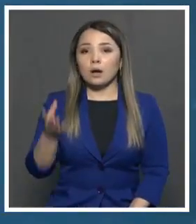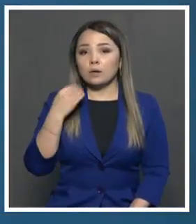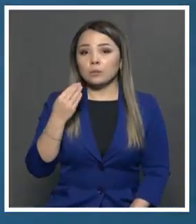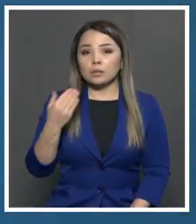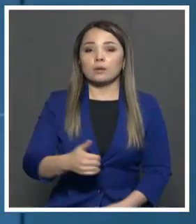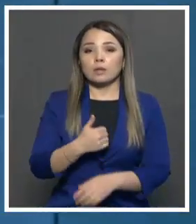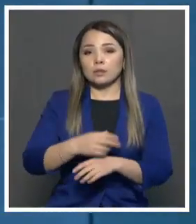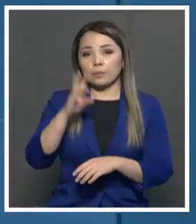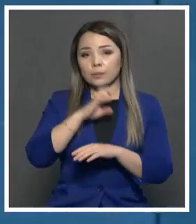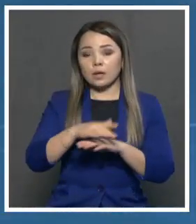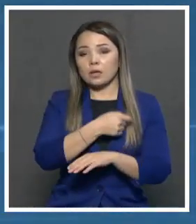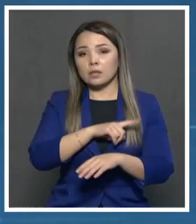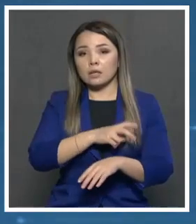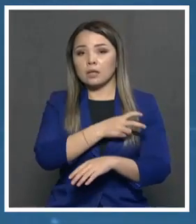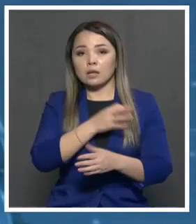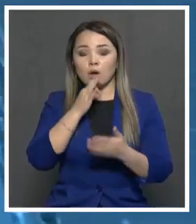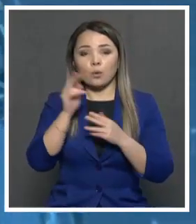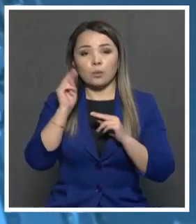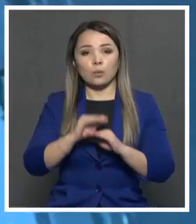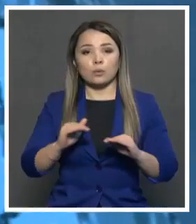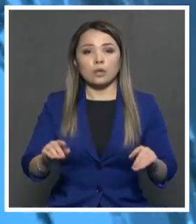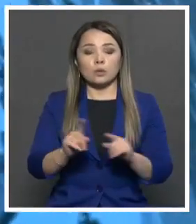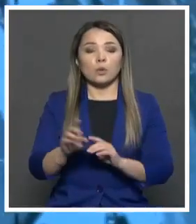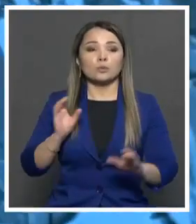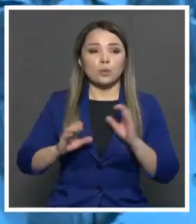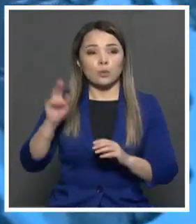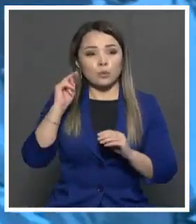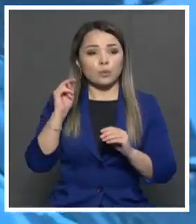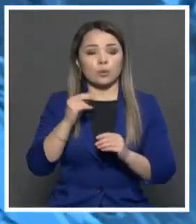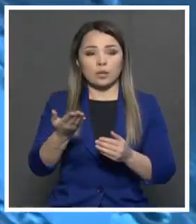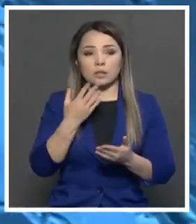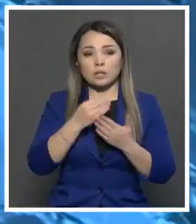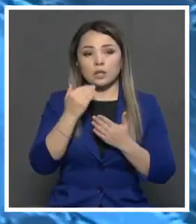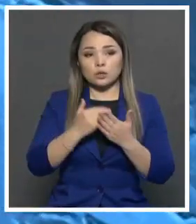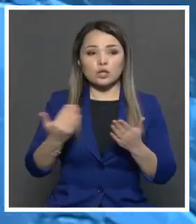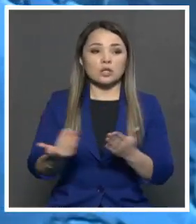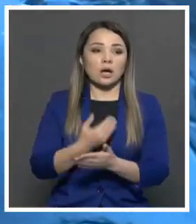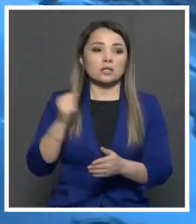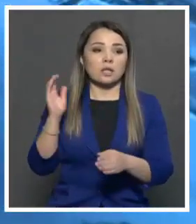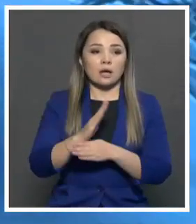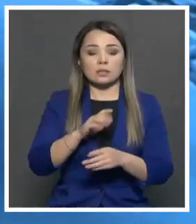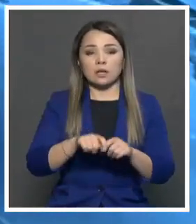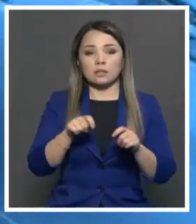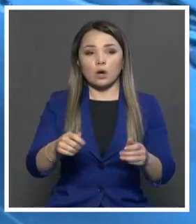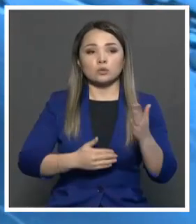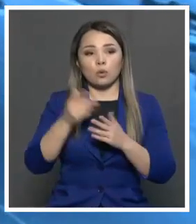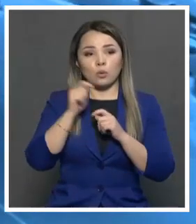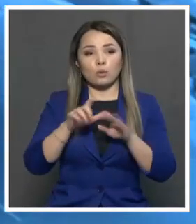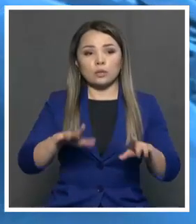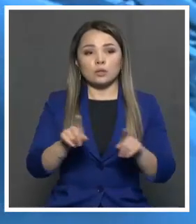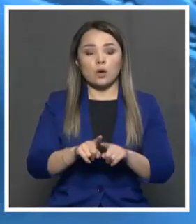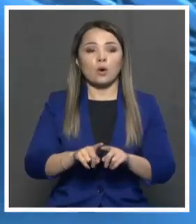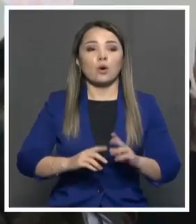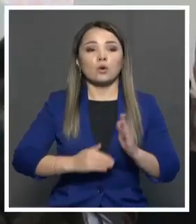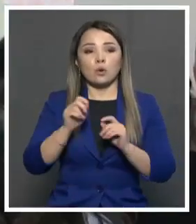Алматыда бас мемлекеттік санитарлық дәрігердің оқушылары мен студенттердің оқу жүйесіне қатысты жаңа қаулысы шықты. Құжатқа сәйкес жоғары оқу орындары мен